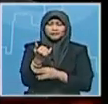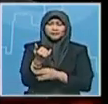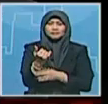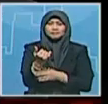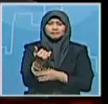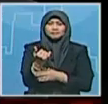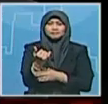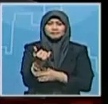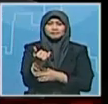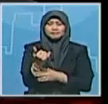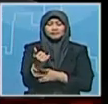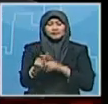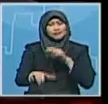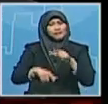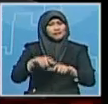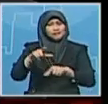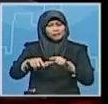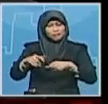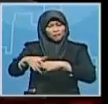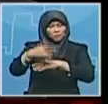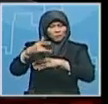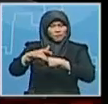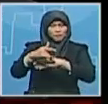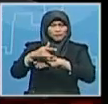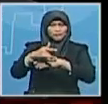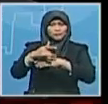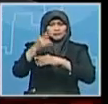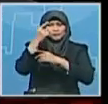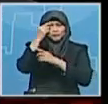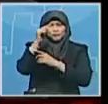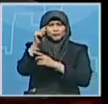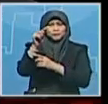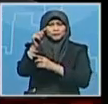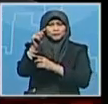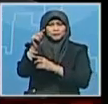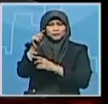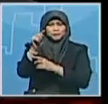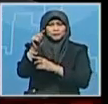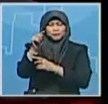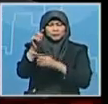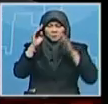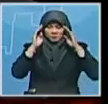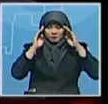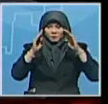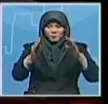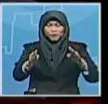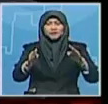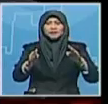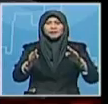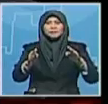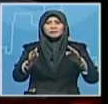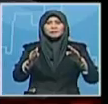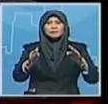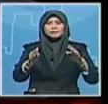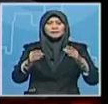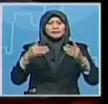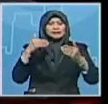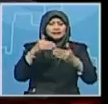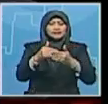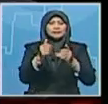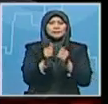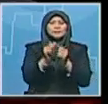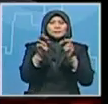bahawa langkah awalan ini ialah untuk kita memfokuskan kepada perkara yang dekat pada